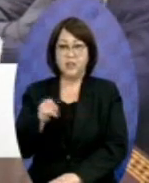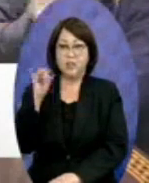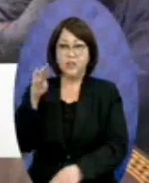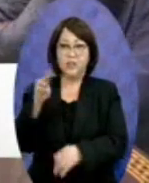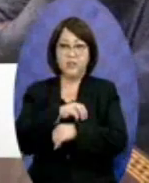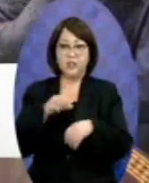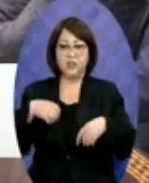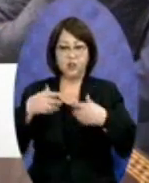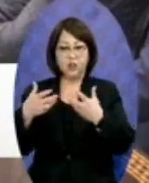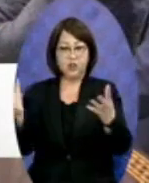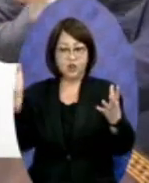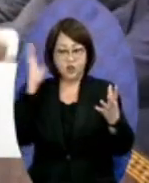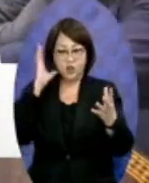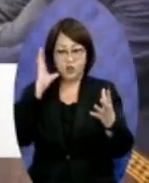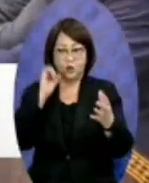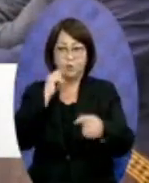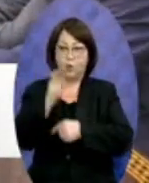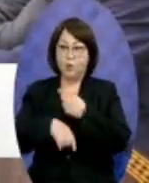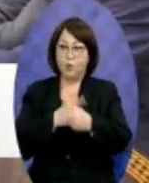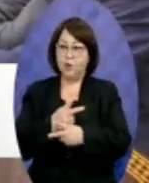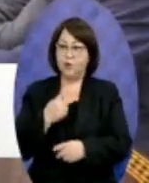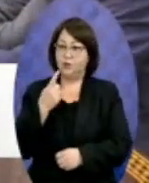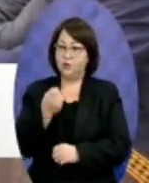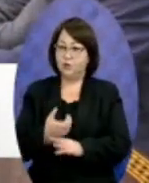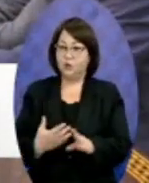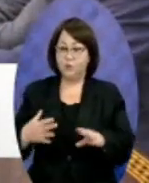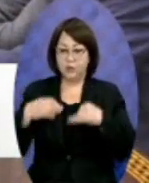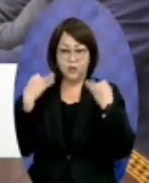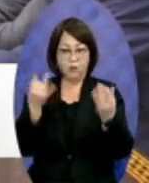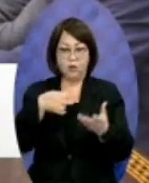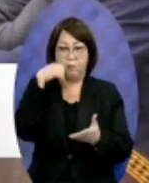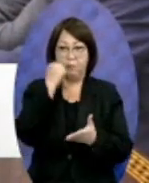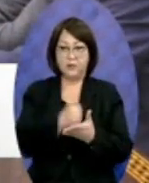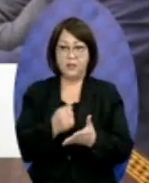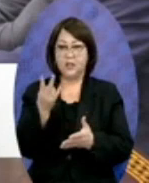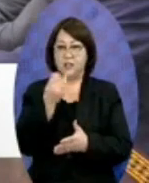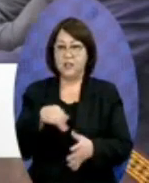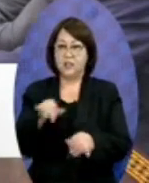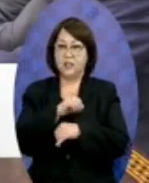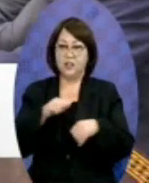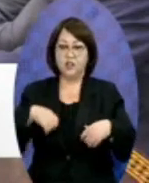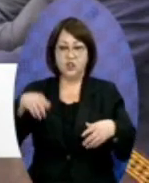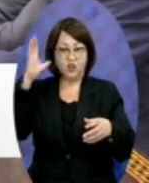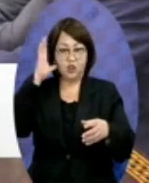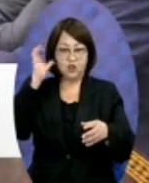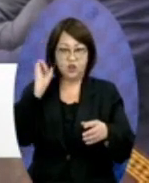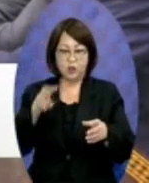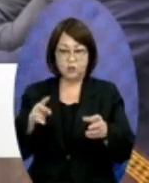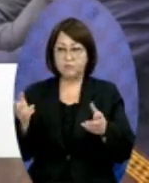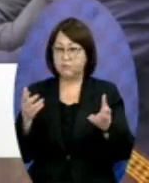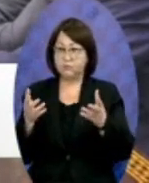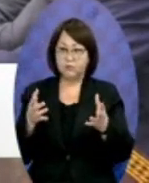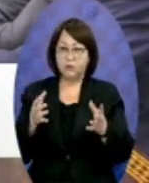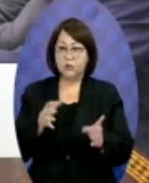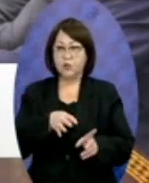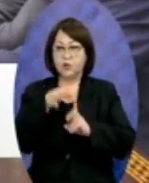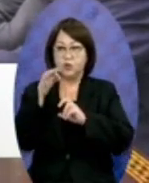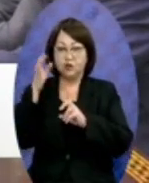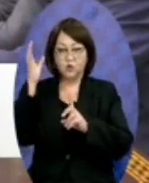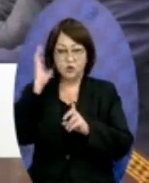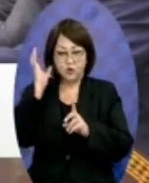өнгөрсөн парламентын үед баталсан. Нийтийн сонсголын хуулийн хүрээнд томилгооны сонсгол, төсвийн